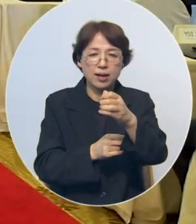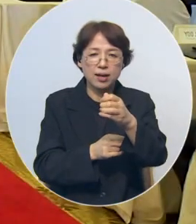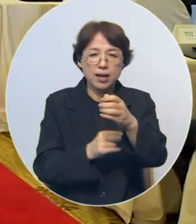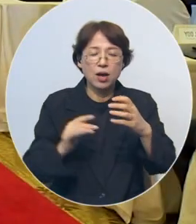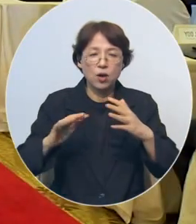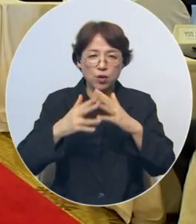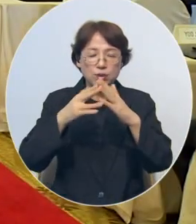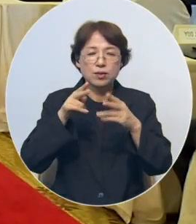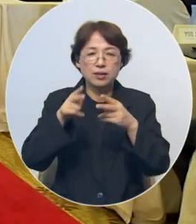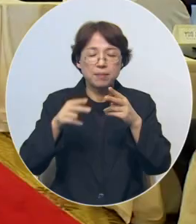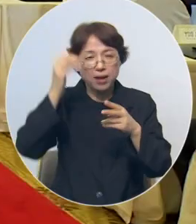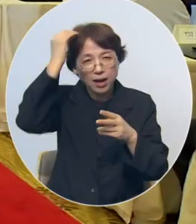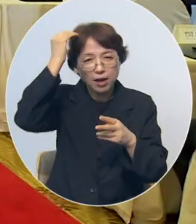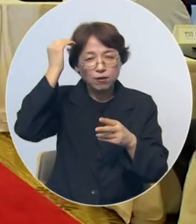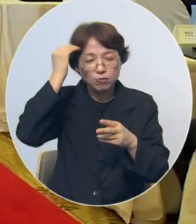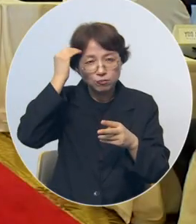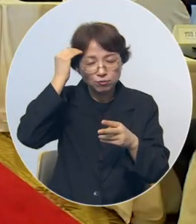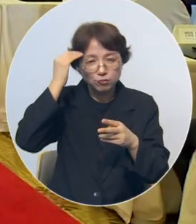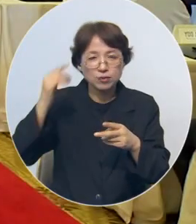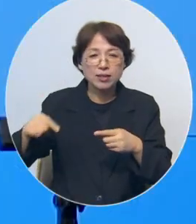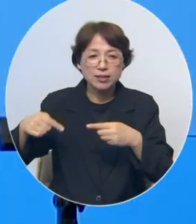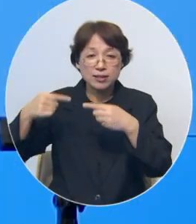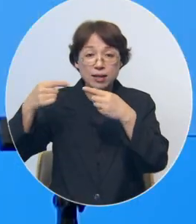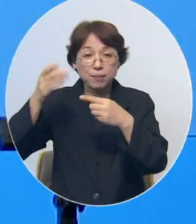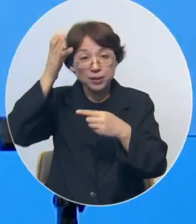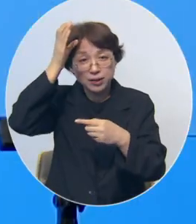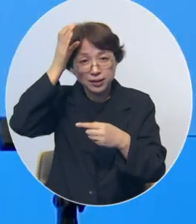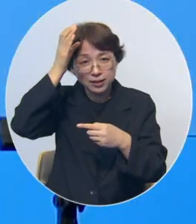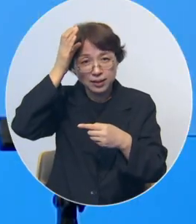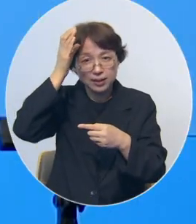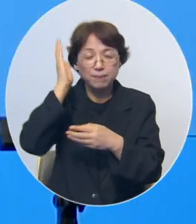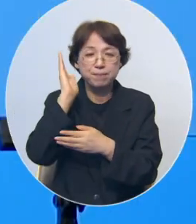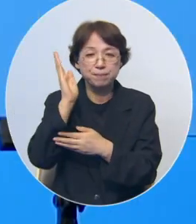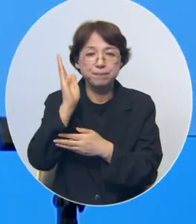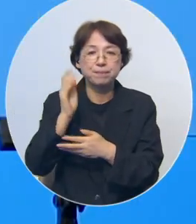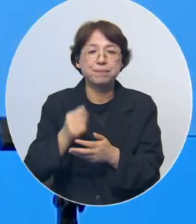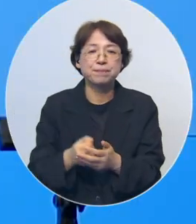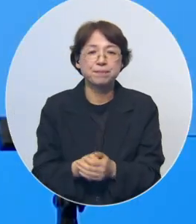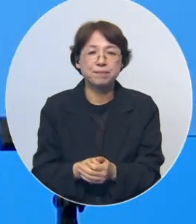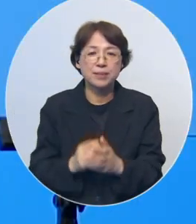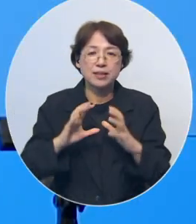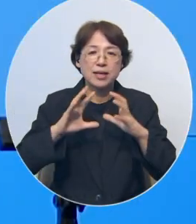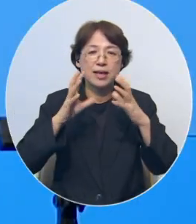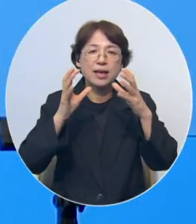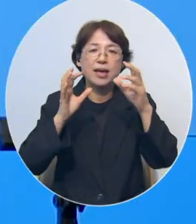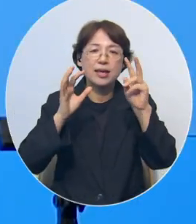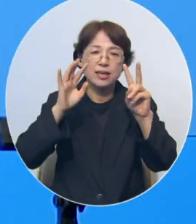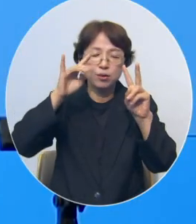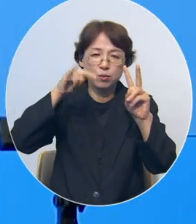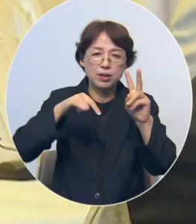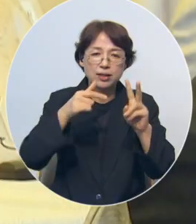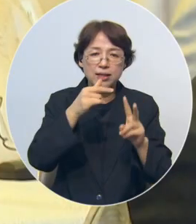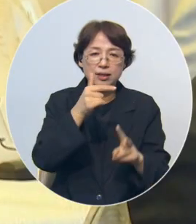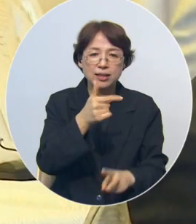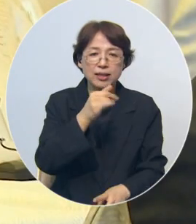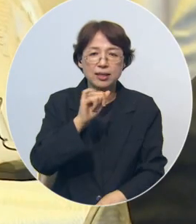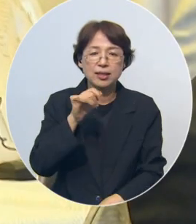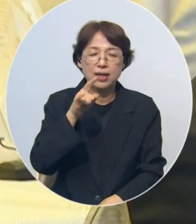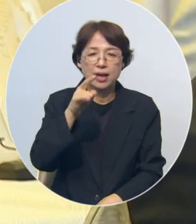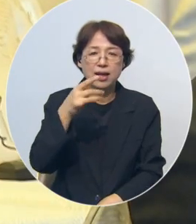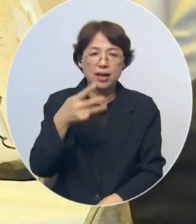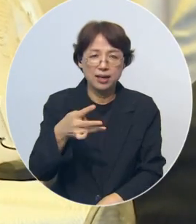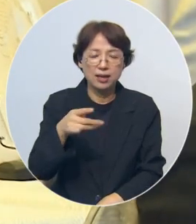우수한 한국 기업이 더 많이 참여할 수 있길 바란다고 강조한 겁니다. 세계 2위 니켈 생산국이고